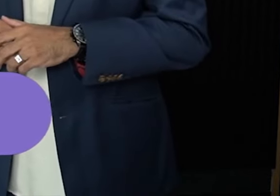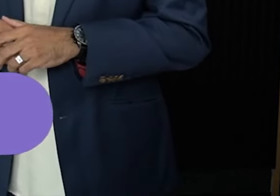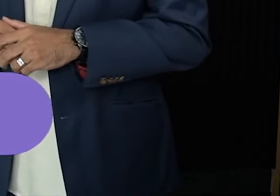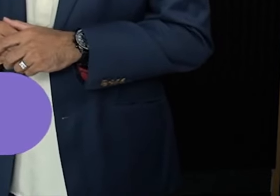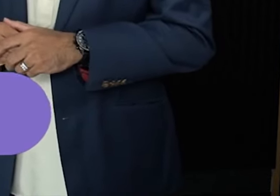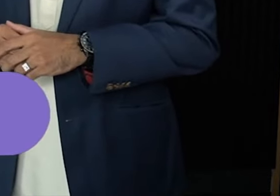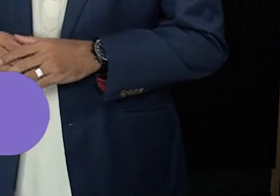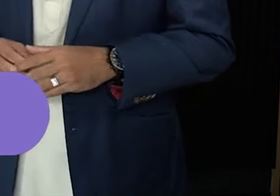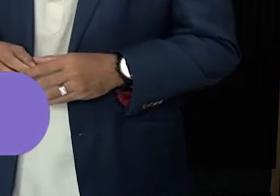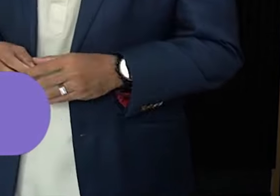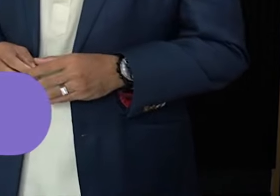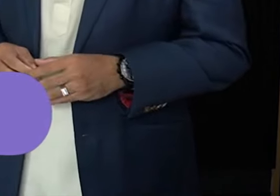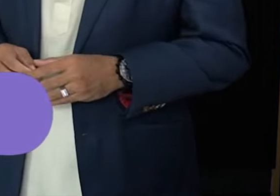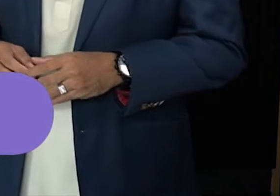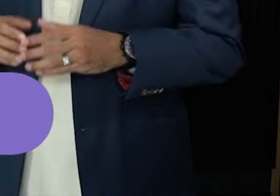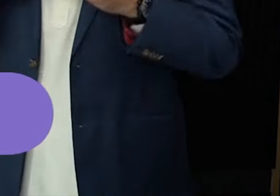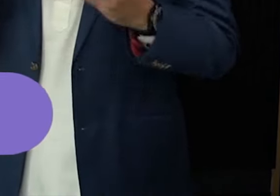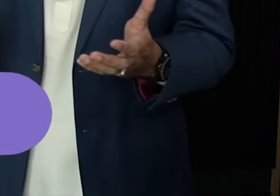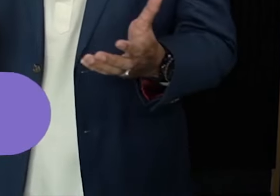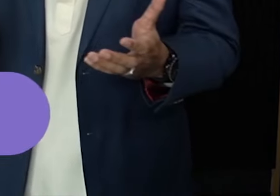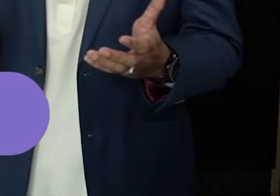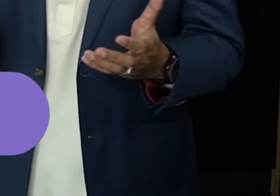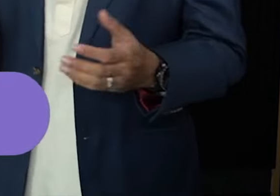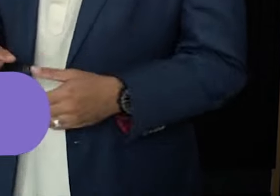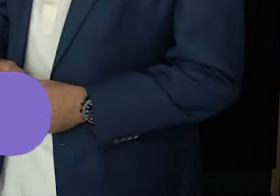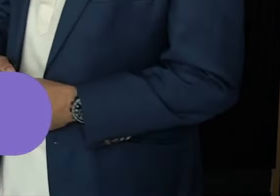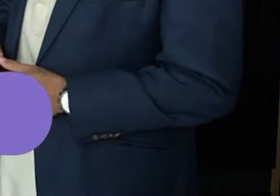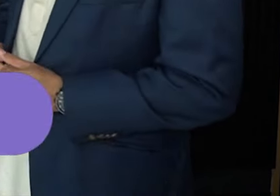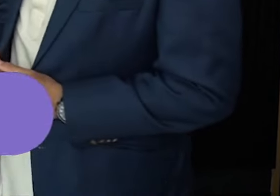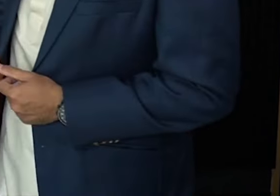149. Quran Salat Infaq.